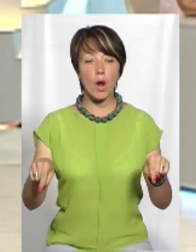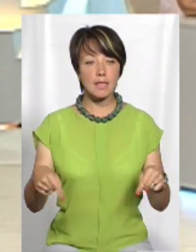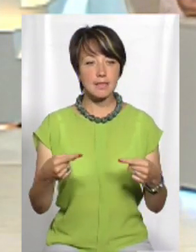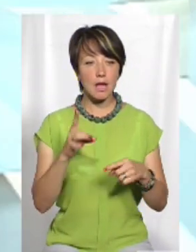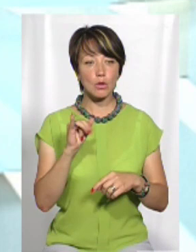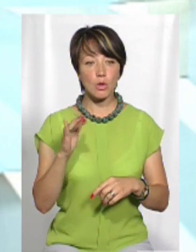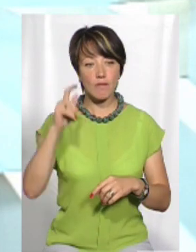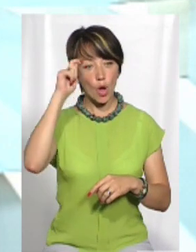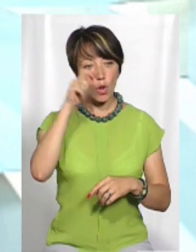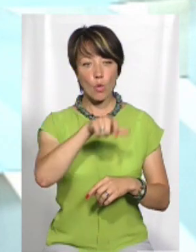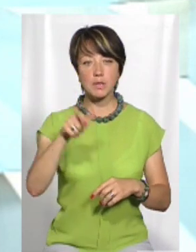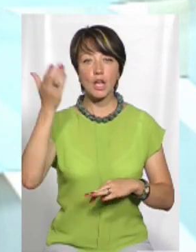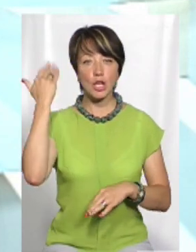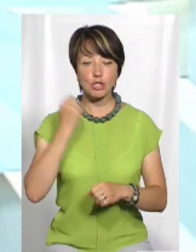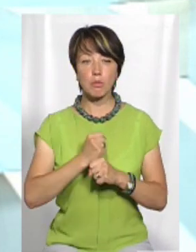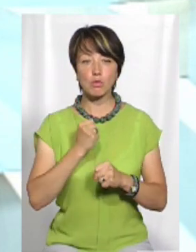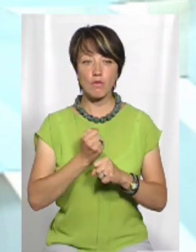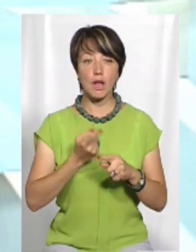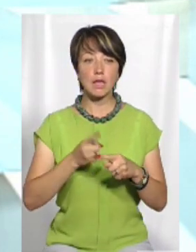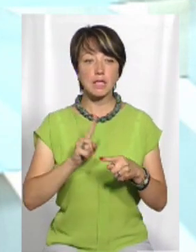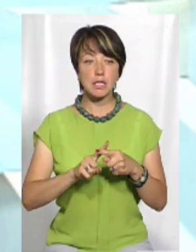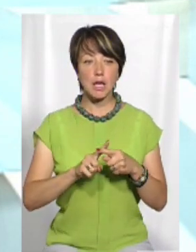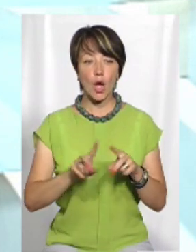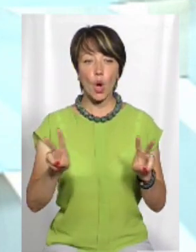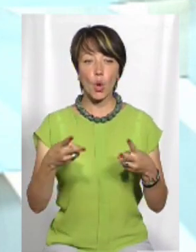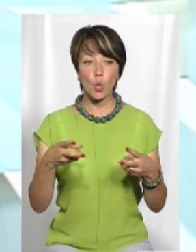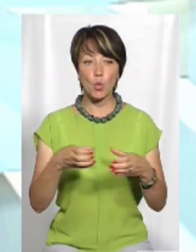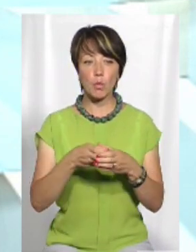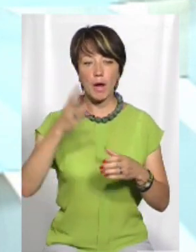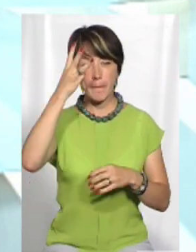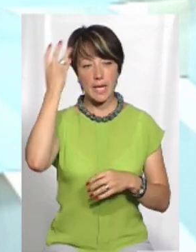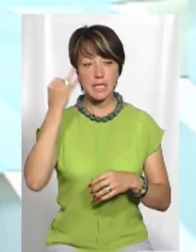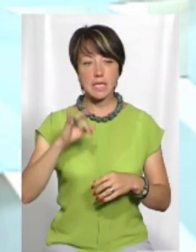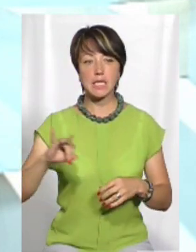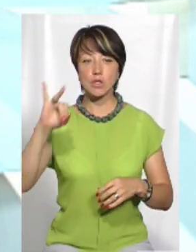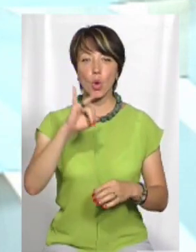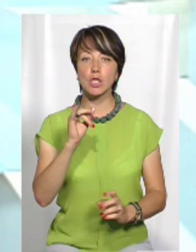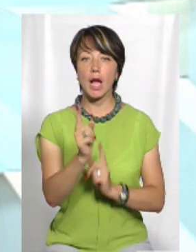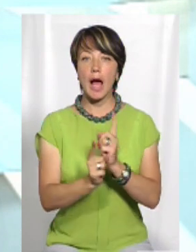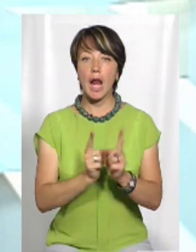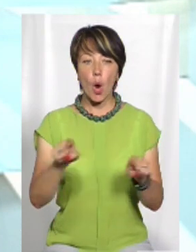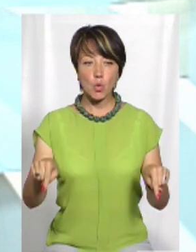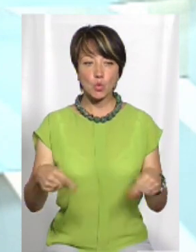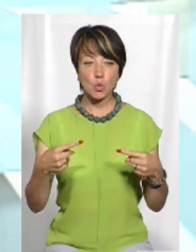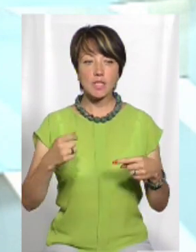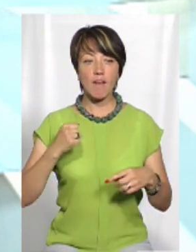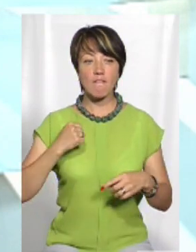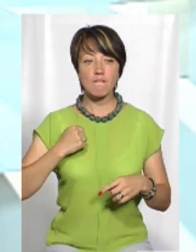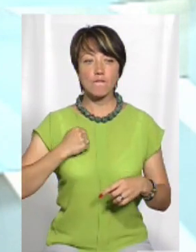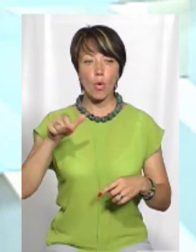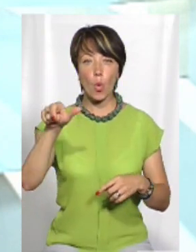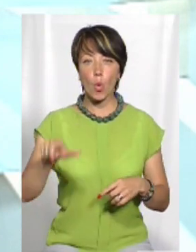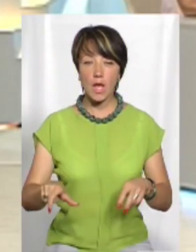Це хлопці, які раніше працювали, це клуб, наш хмельницький клуб історичної реконструкції воїн. І